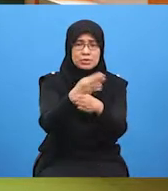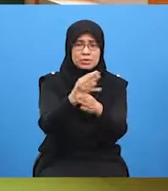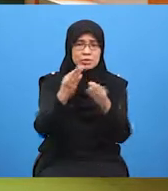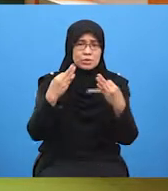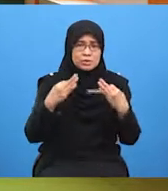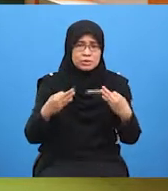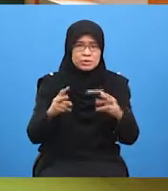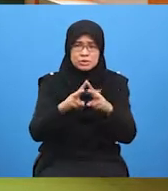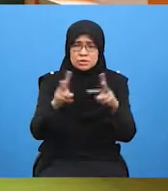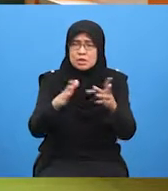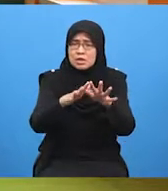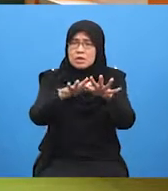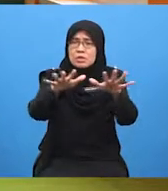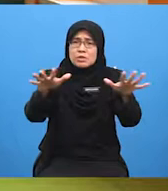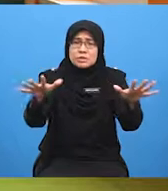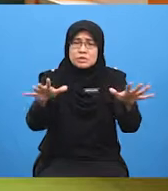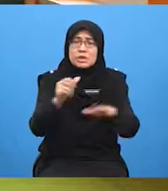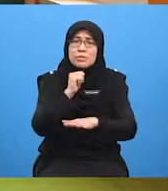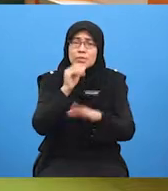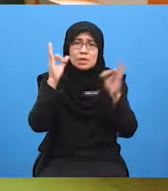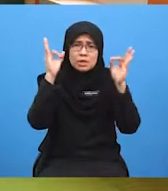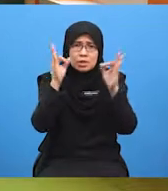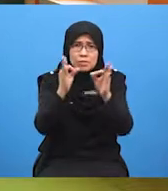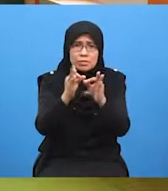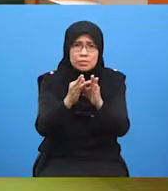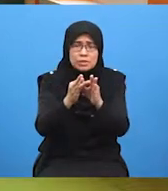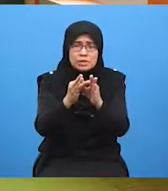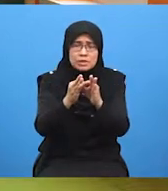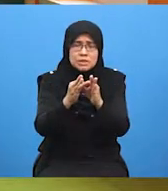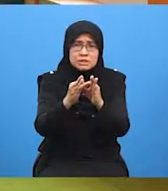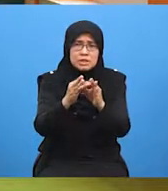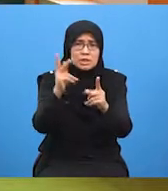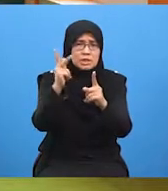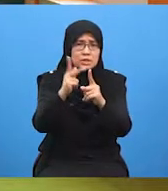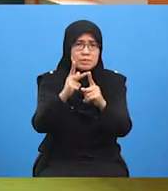meluas. Ia bukan sahaja fokus kepada rekaan pakaian